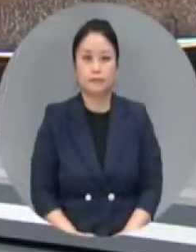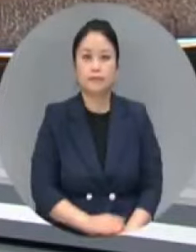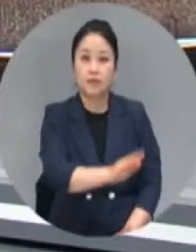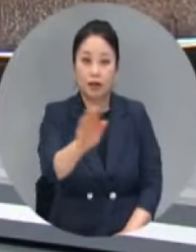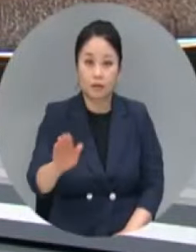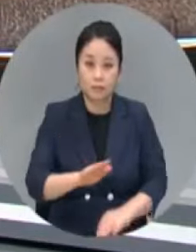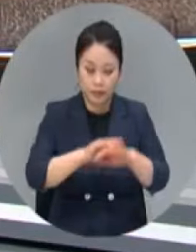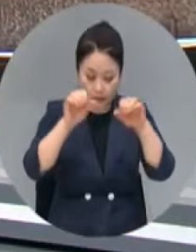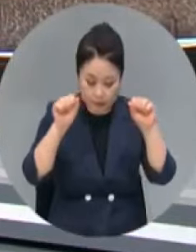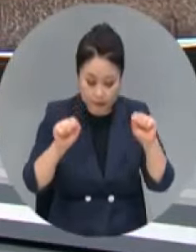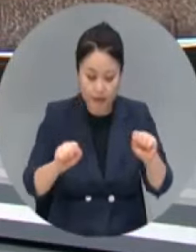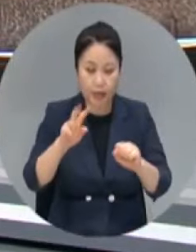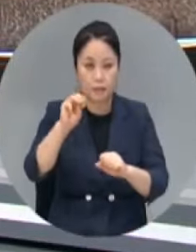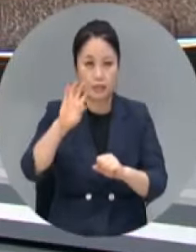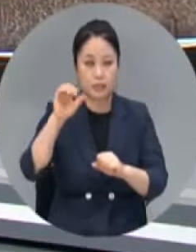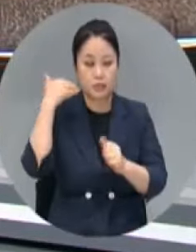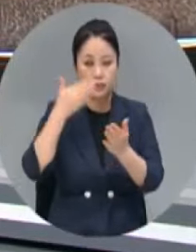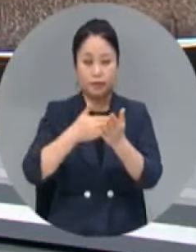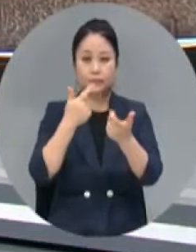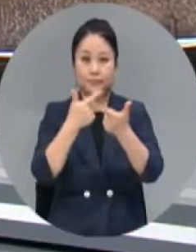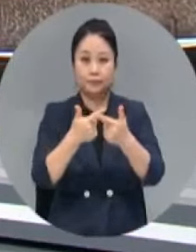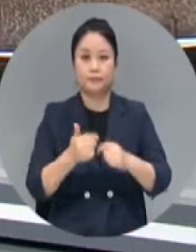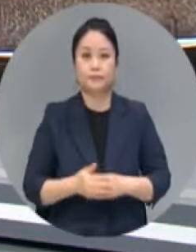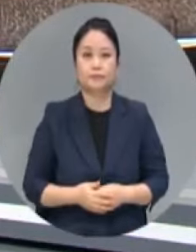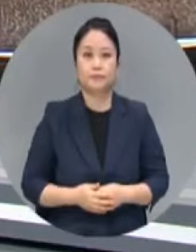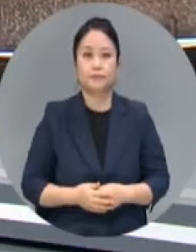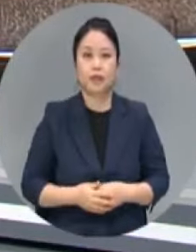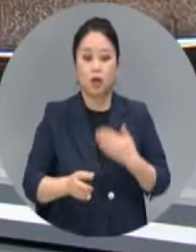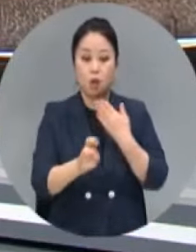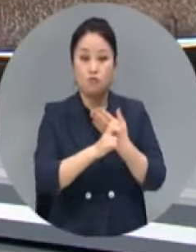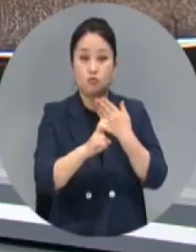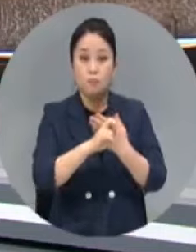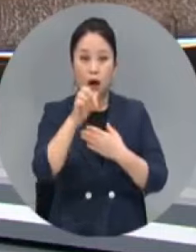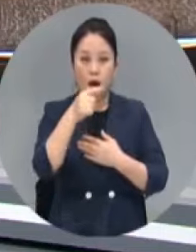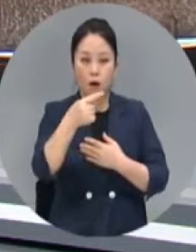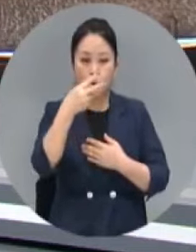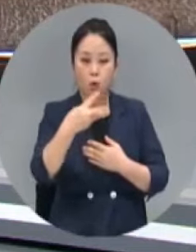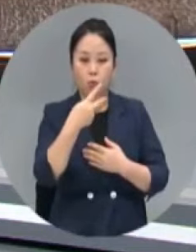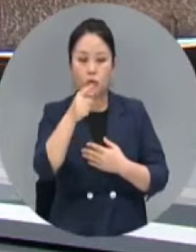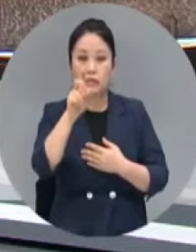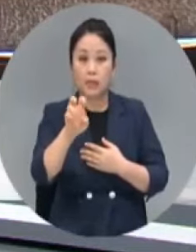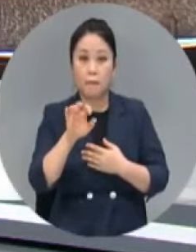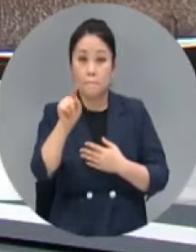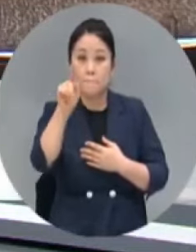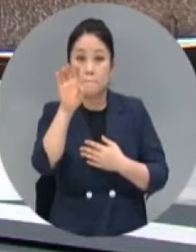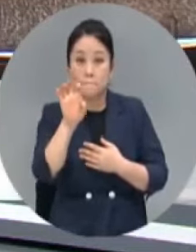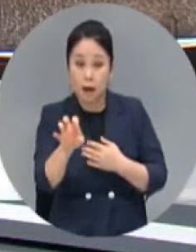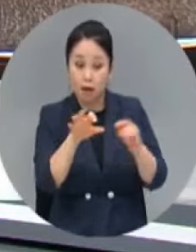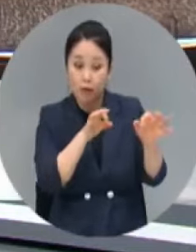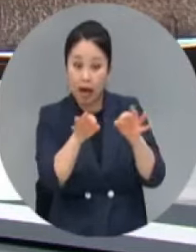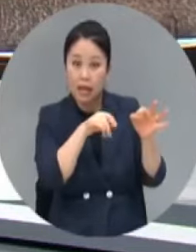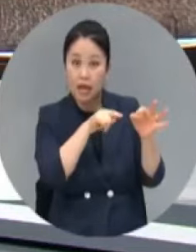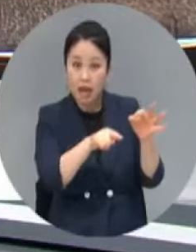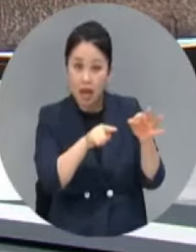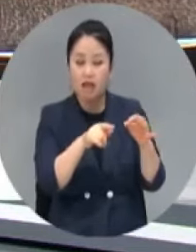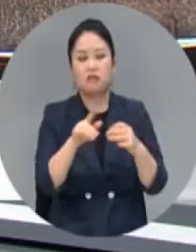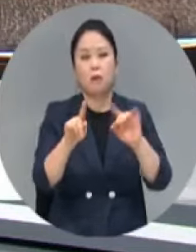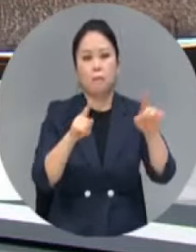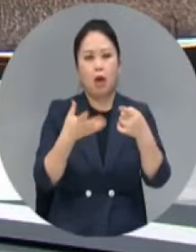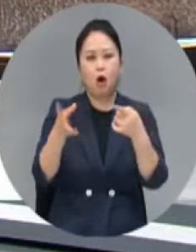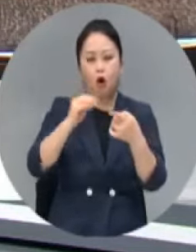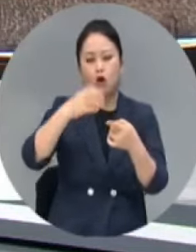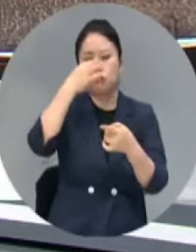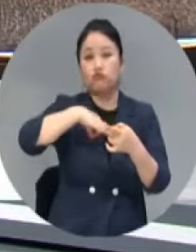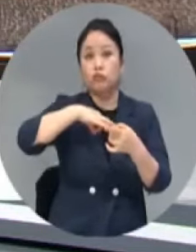네, 시청자 여러분 안녕하십니까? MBC 뉴스데스크 부산입니다. 불법 홀덤펍을 통해 100억 원 이상의 수익을 올린 혐의를 받고